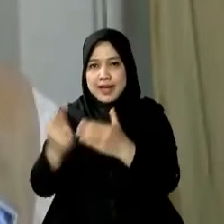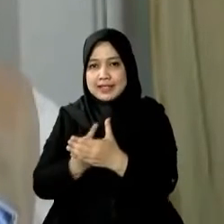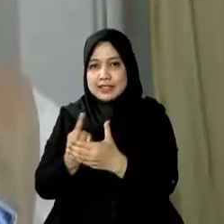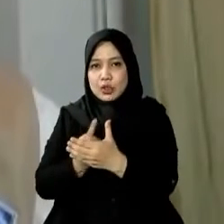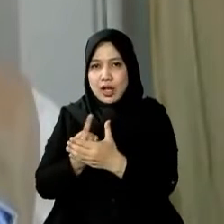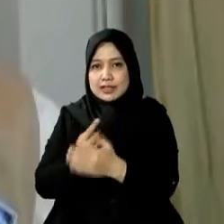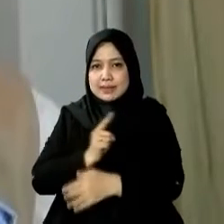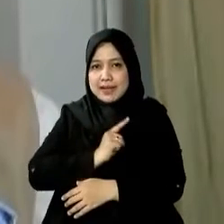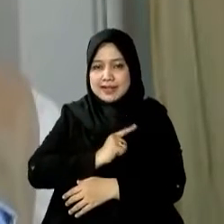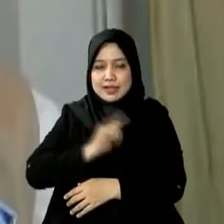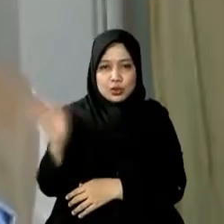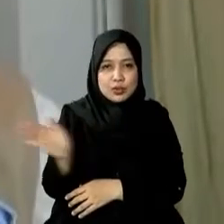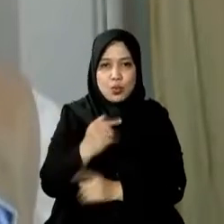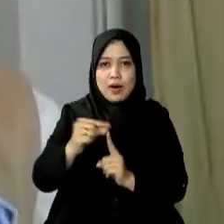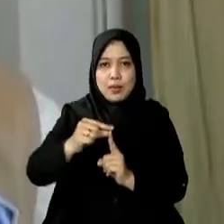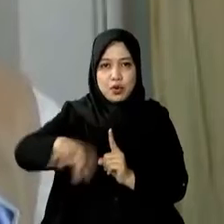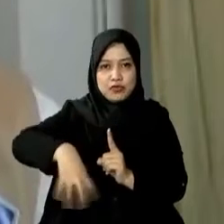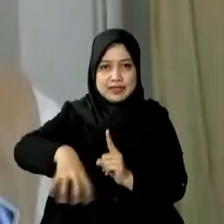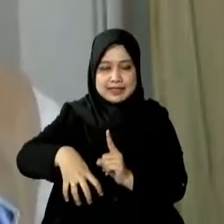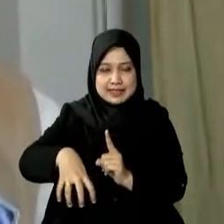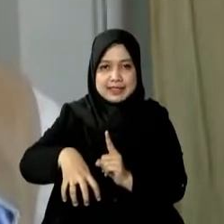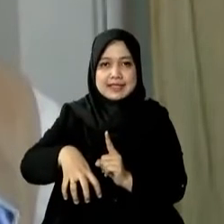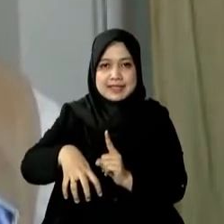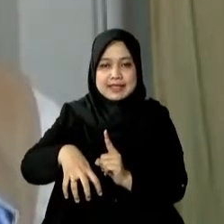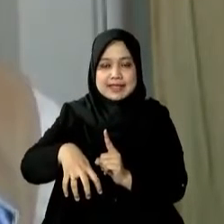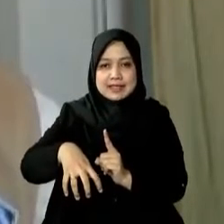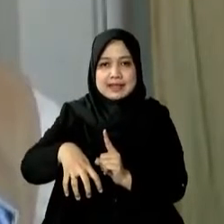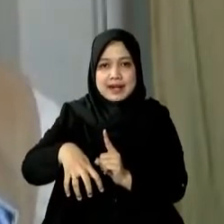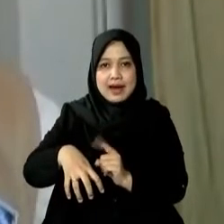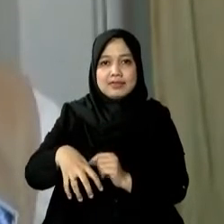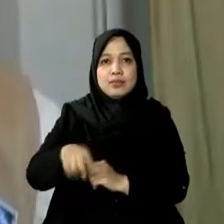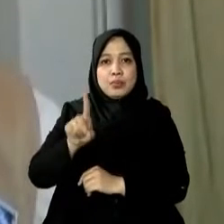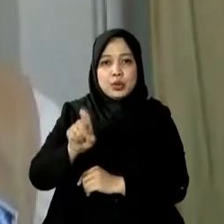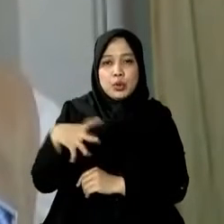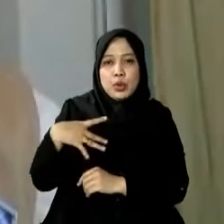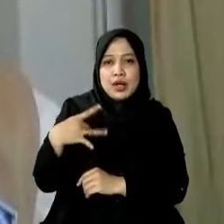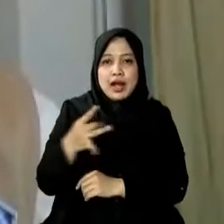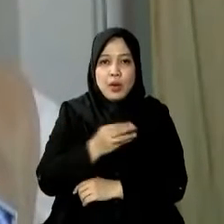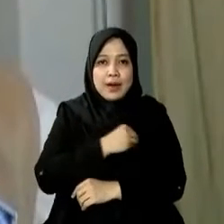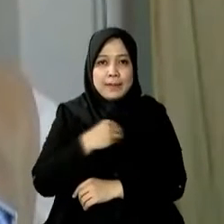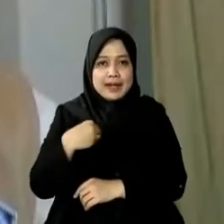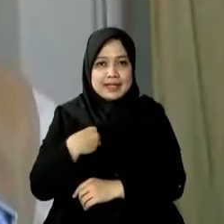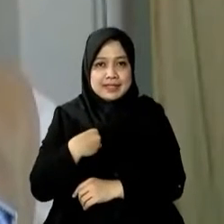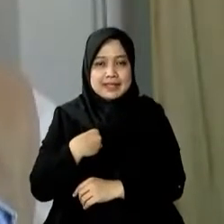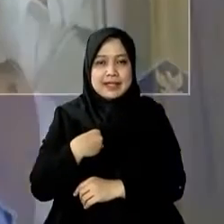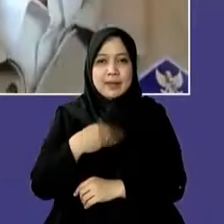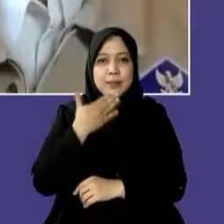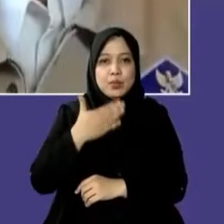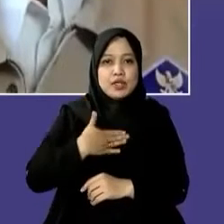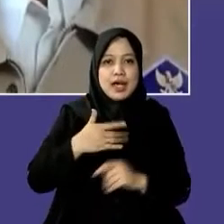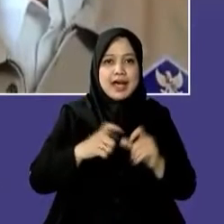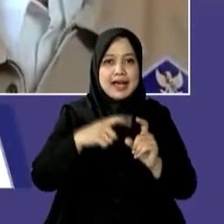hampir semua provinsi yang dibuka kebutuhan rawan terutama relawan medis yang memiliki STR